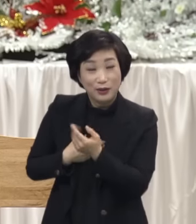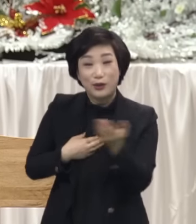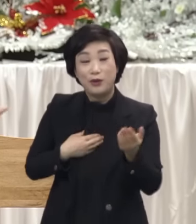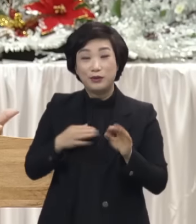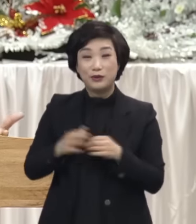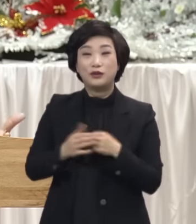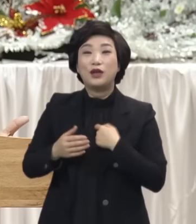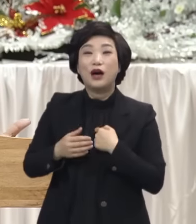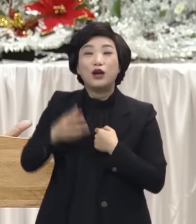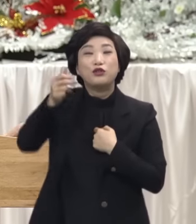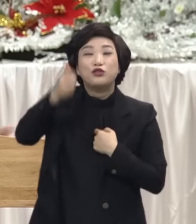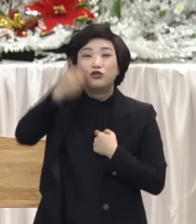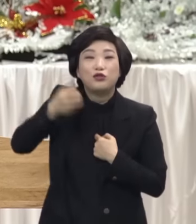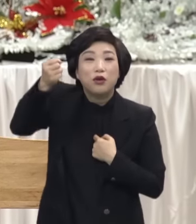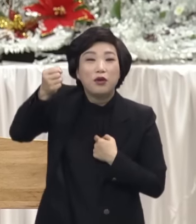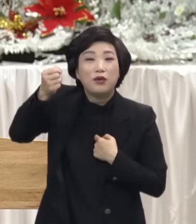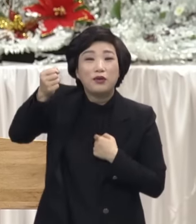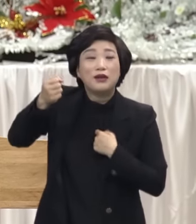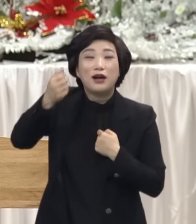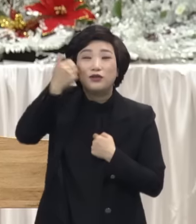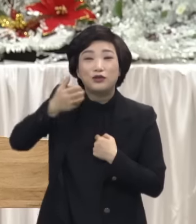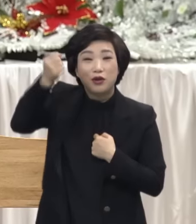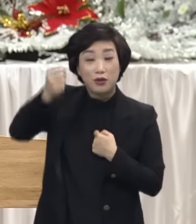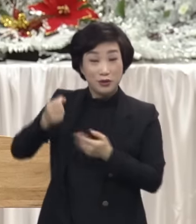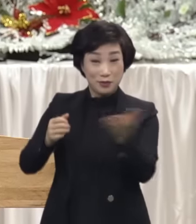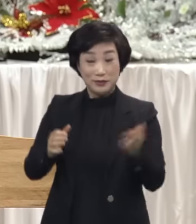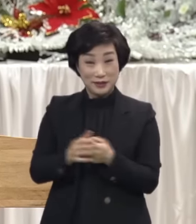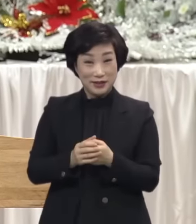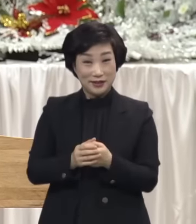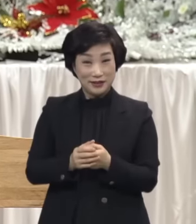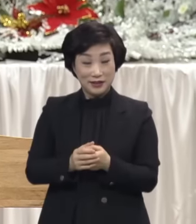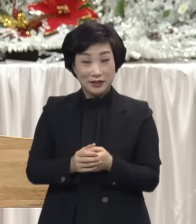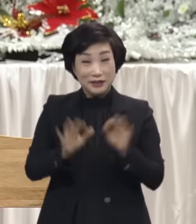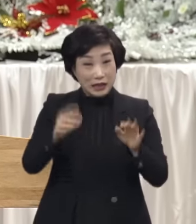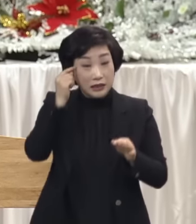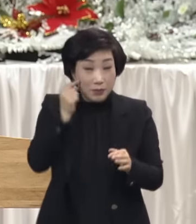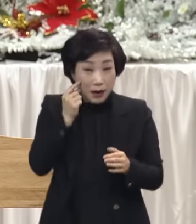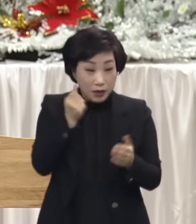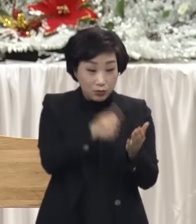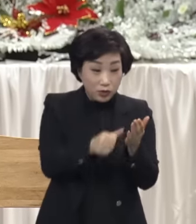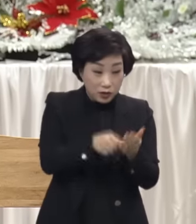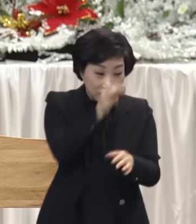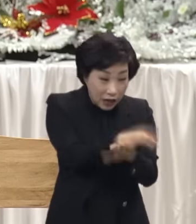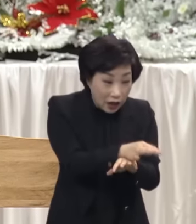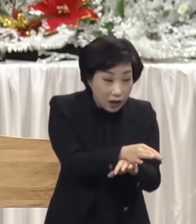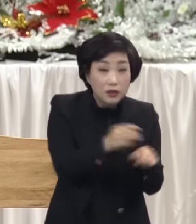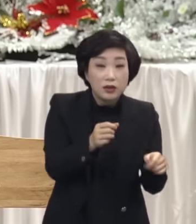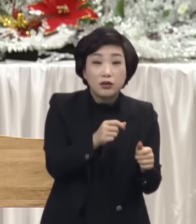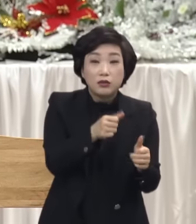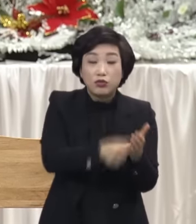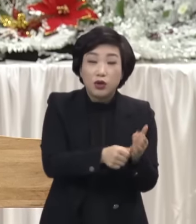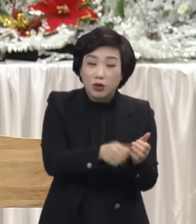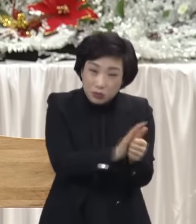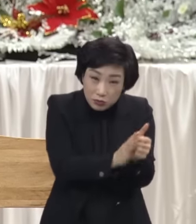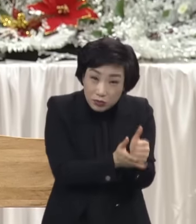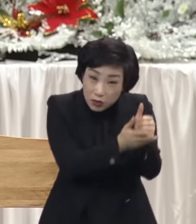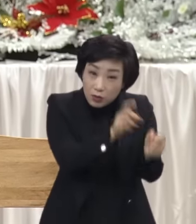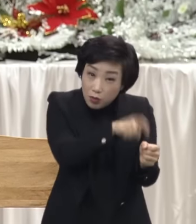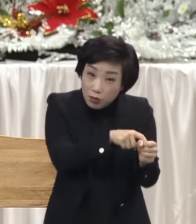그건 누구 겁니까? 그러면 물건을 살 때 물건을 위하여 살라고 샀겠어요? 주인이